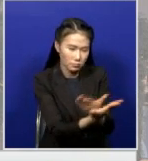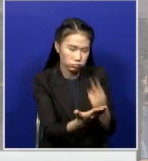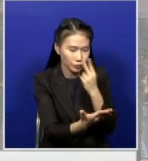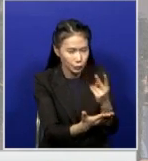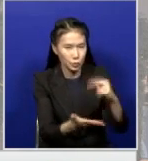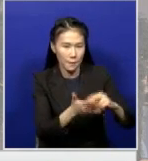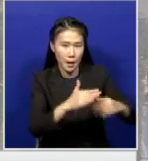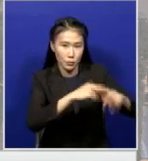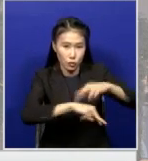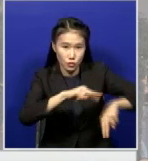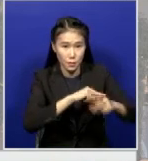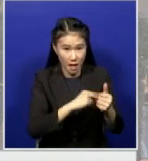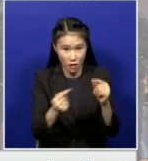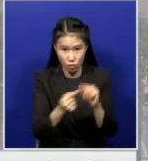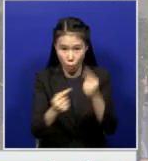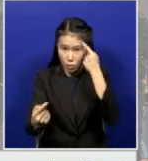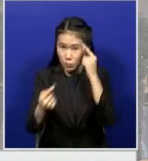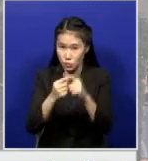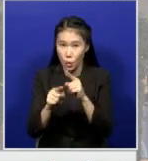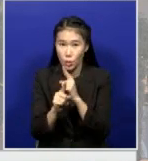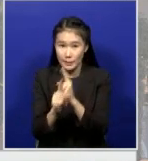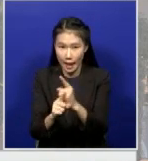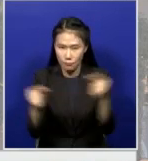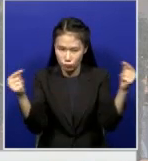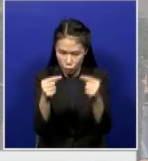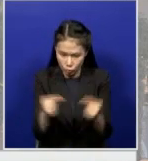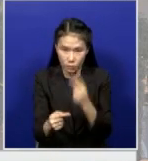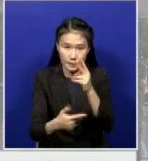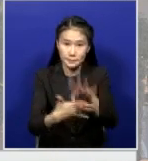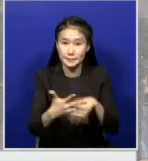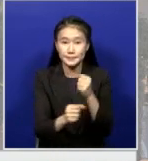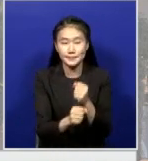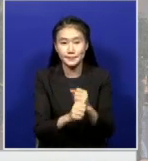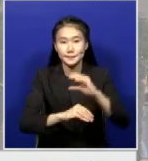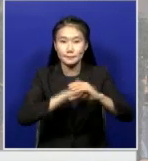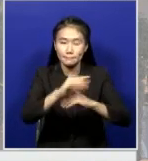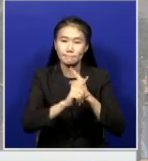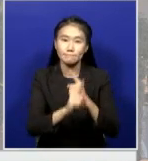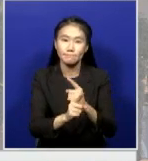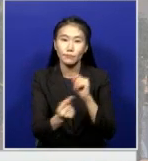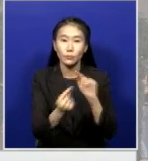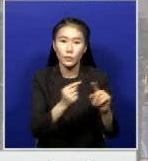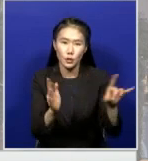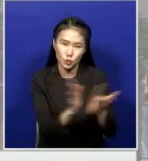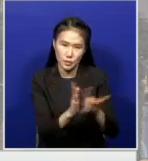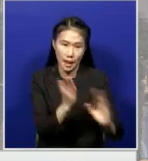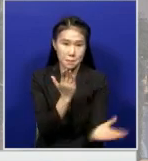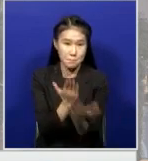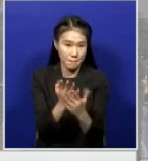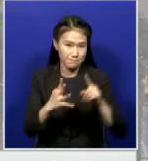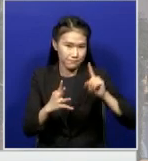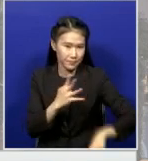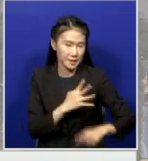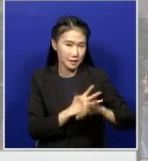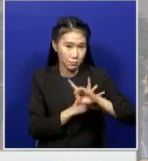นโครงการที่สอดคล้องกับวัตถุประสงค์และอยู่ภายใต้แผนงานและโครงการที่กำหนดตามบัญชีท้ายพระราชกำหนดเท่านั้นและ